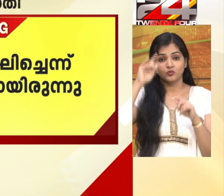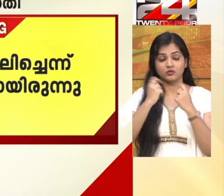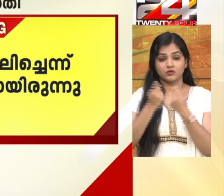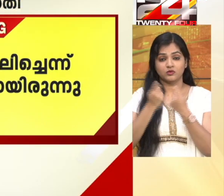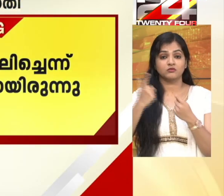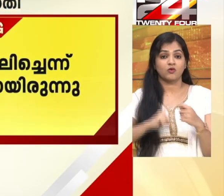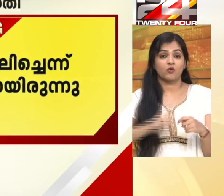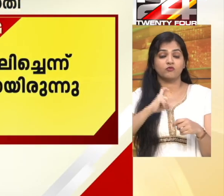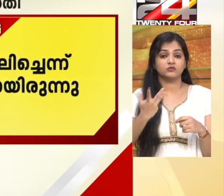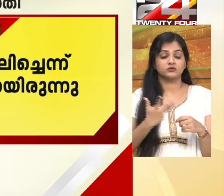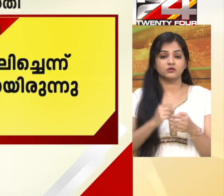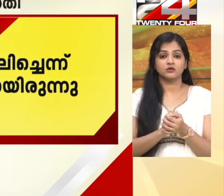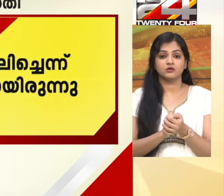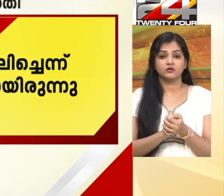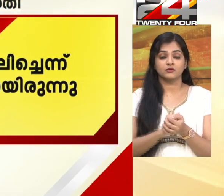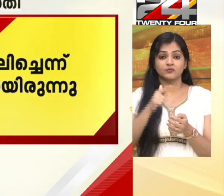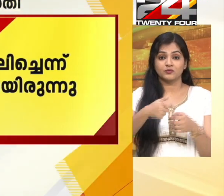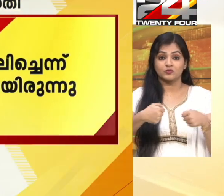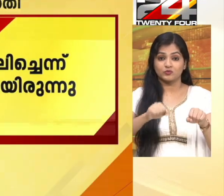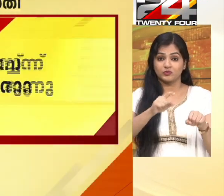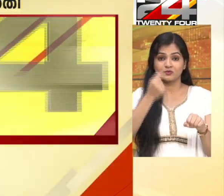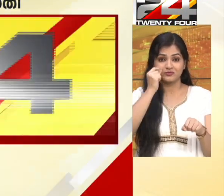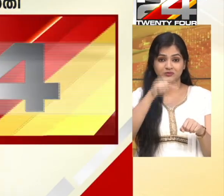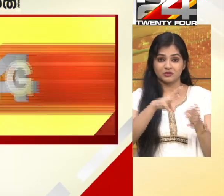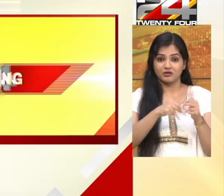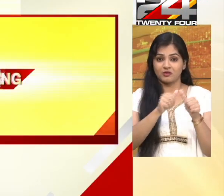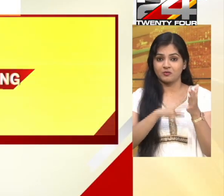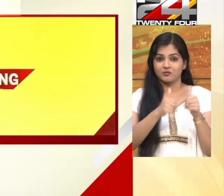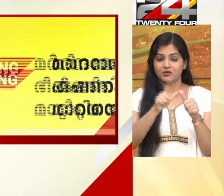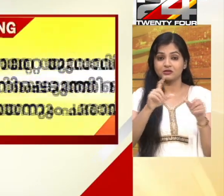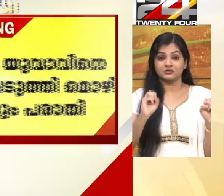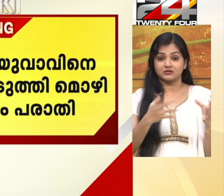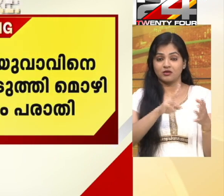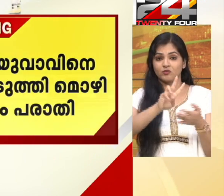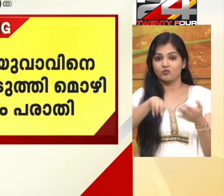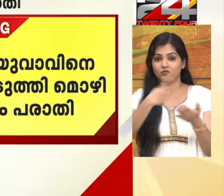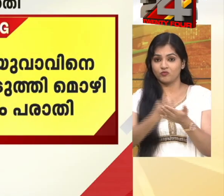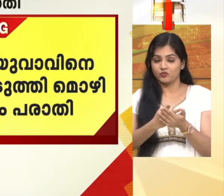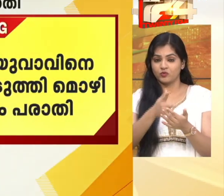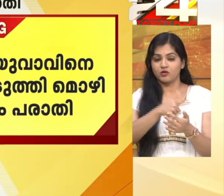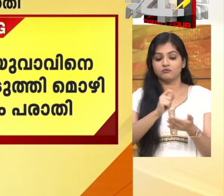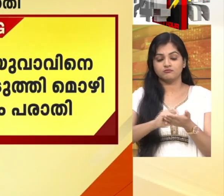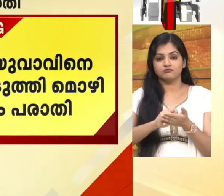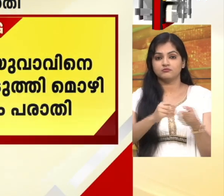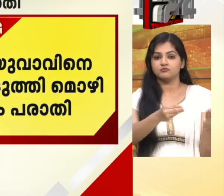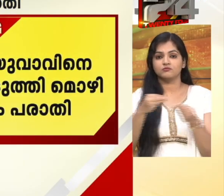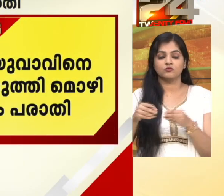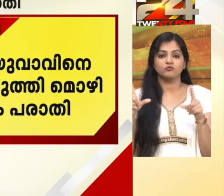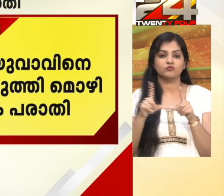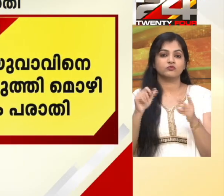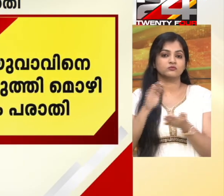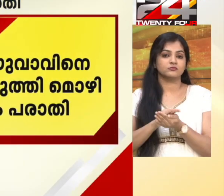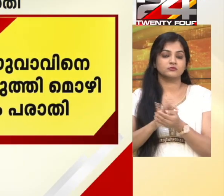ആത്മവിശ്വാസം എന്ന് പറയുന്നത് ആദ്യഘട്ടത്തിൽ തന്നെ വാഹനത്തിൽ നിന്ന് വീണു എന്നൊരു മൊഴി എഴുതി വാങ്ങിച്ചിട്ടുണ്ട് എന്നതാണ് ഇതിലൊരു പ്രധാനപ്പെട്ട കാര്യം ആദ്യം